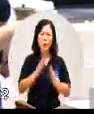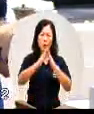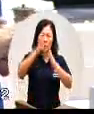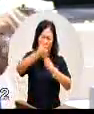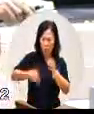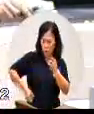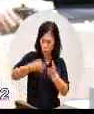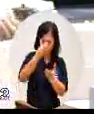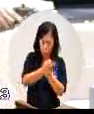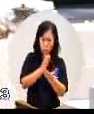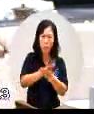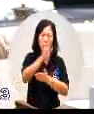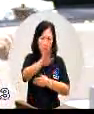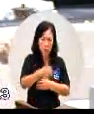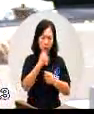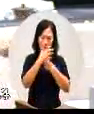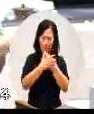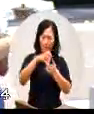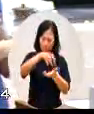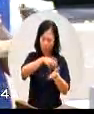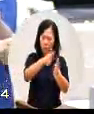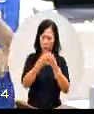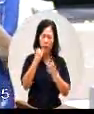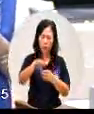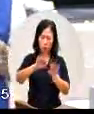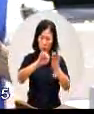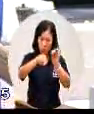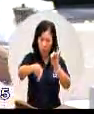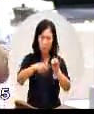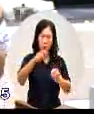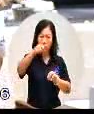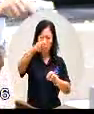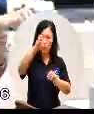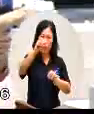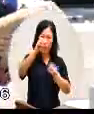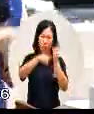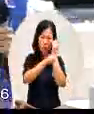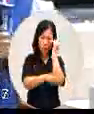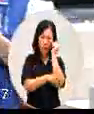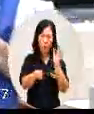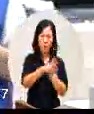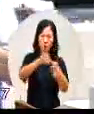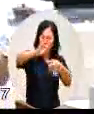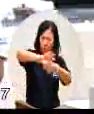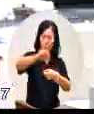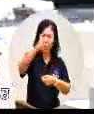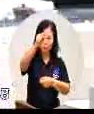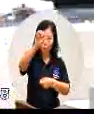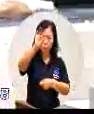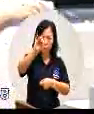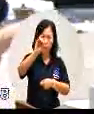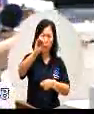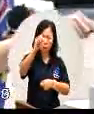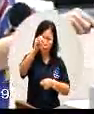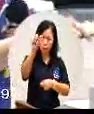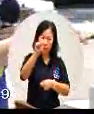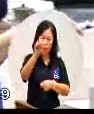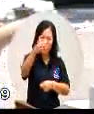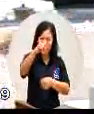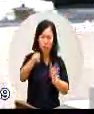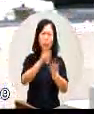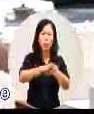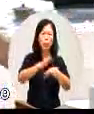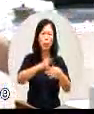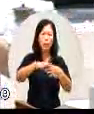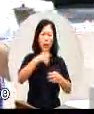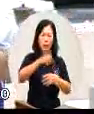资来吼，保证你这土地六万平以上的吼，一平给加五万块，因为大家都讲，哎呦，我们这边有